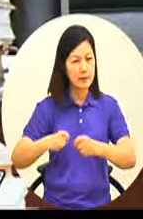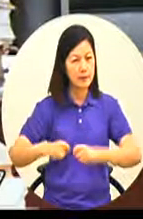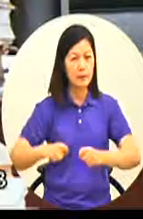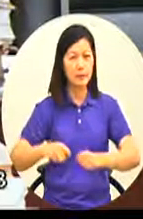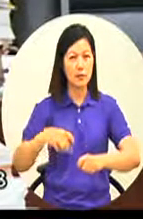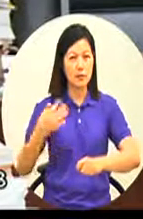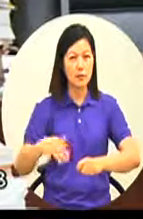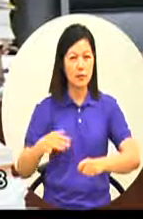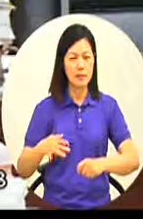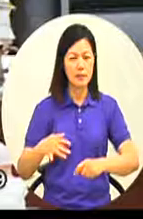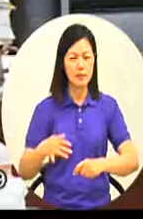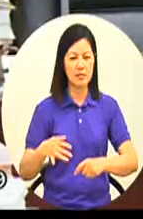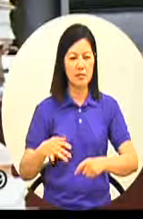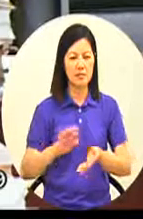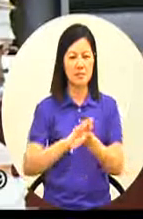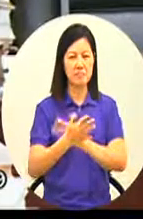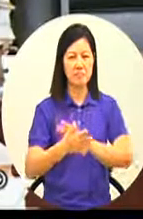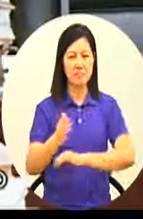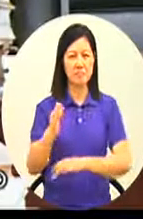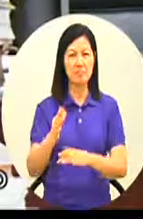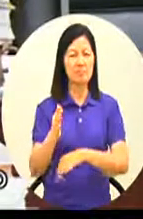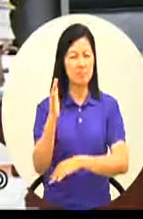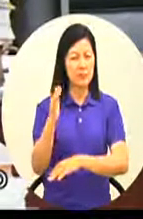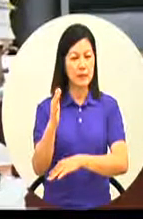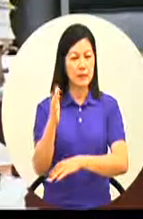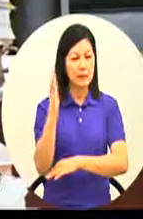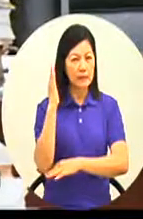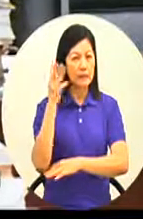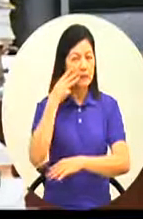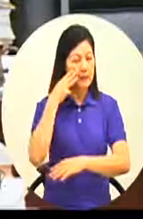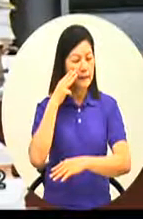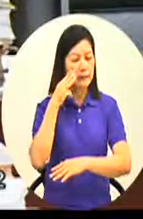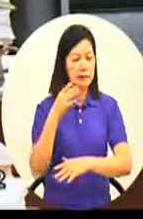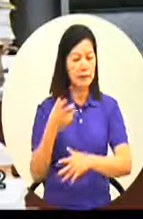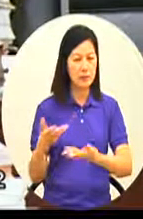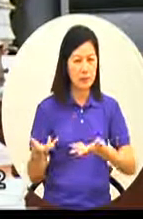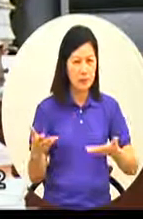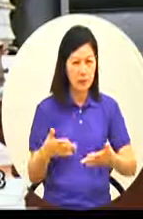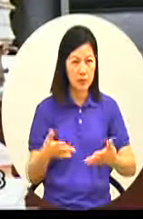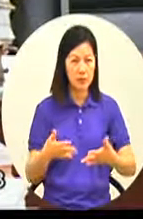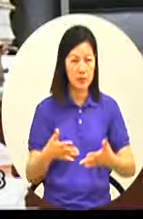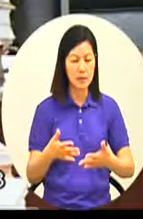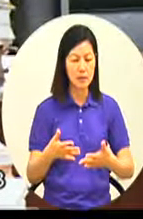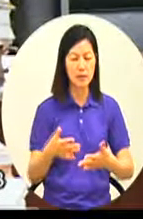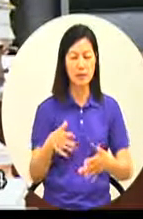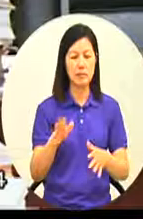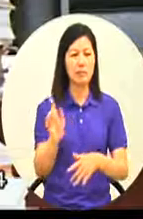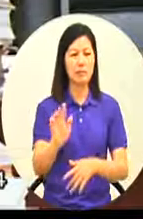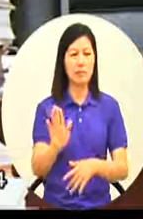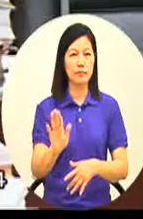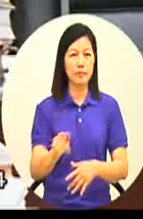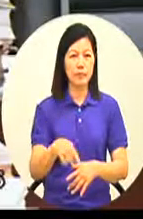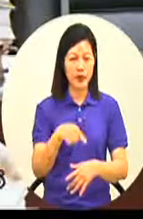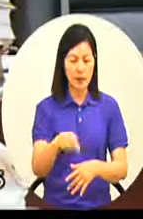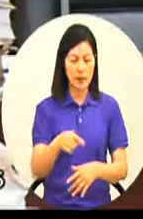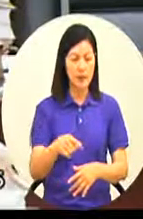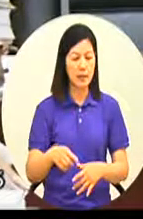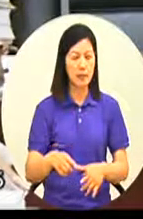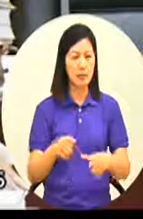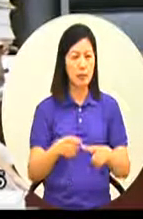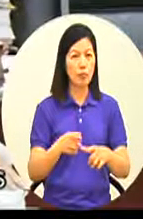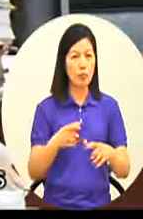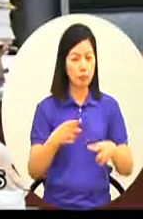把它搞成政治议题了哦，没有背后没有那个目的，很单纯，就是一个公共政策的一个选择，那一个修正。那是不